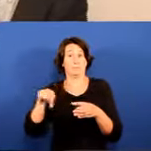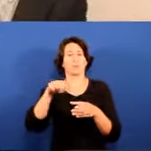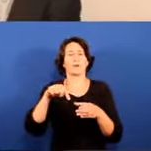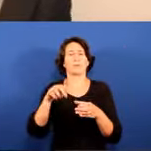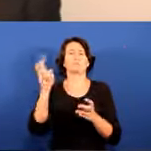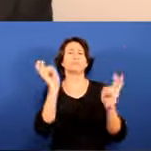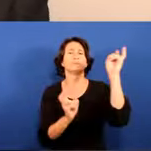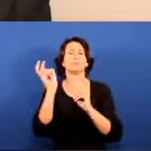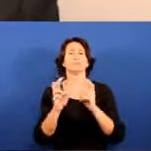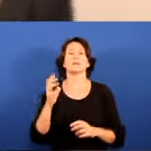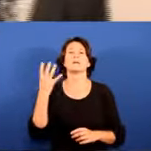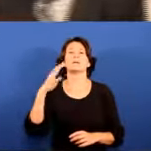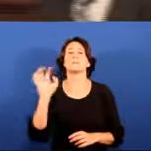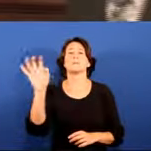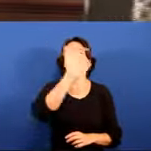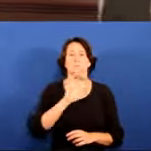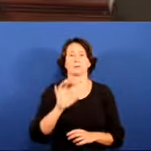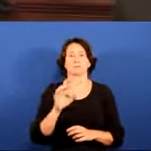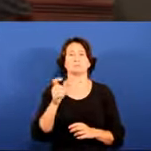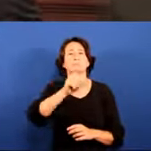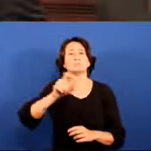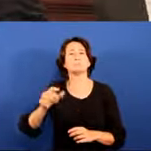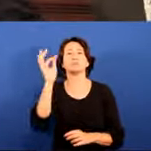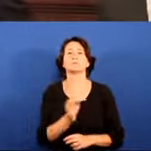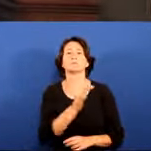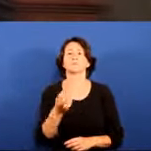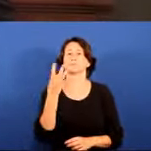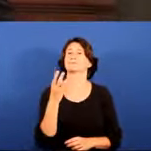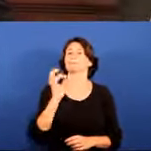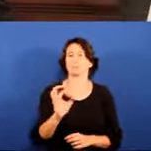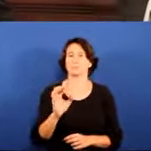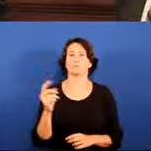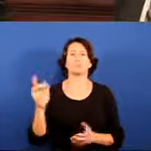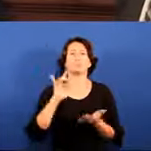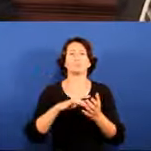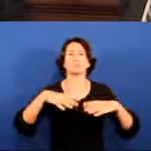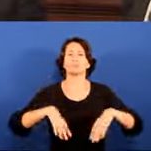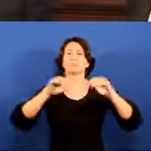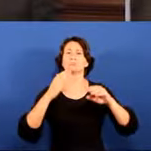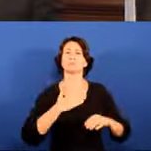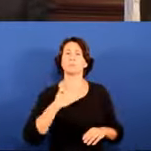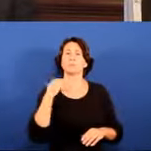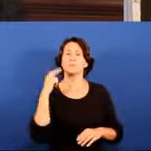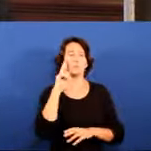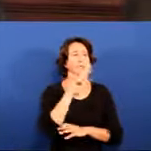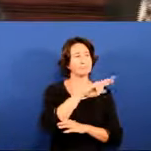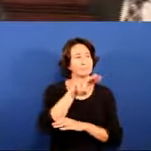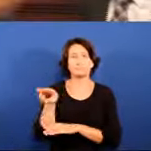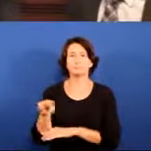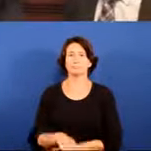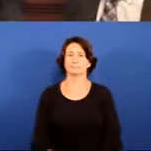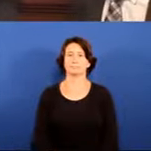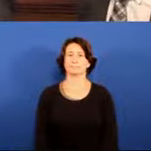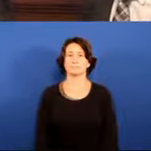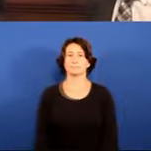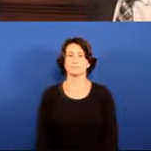jauregian 2014ko maiatzaren 19tik 21 egingo den mundu biltzarrari buruzko zuzeneko informazioa jaso